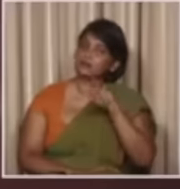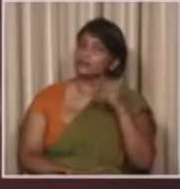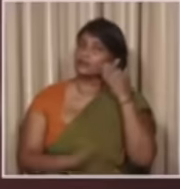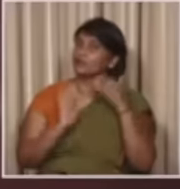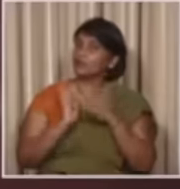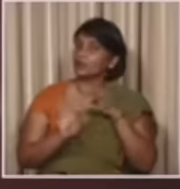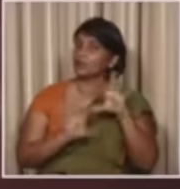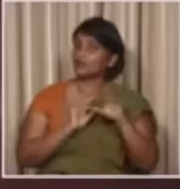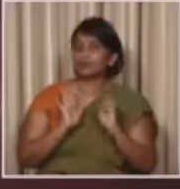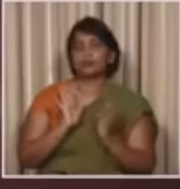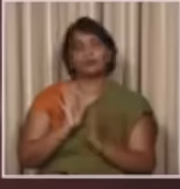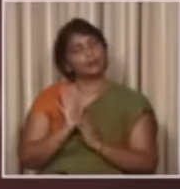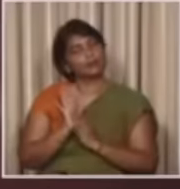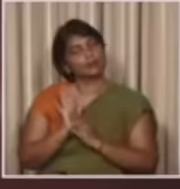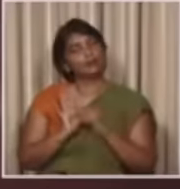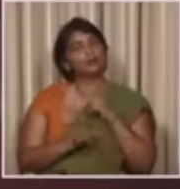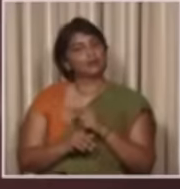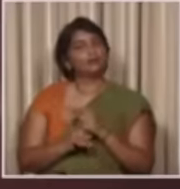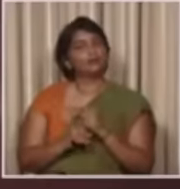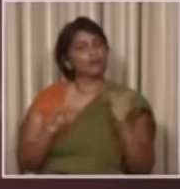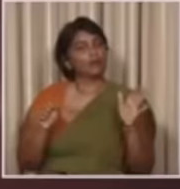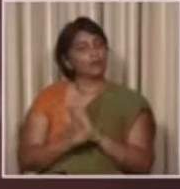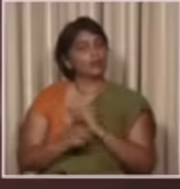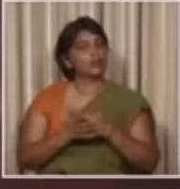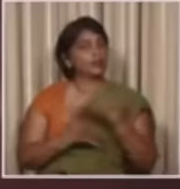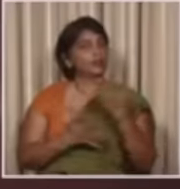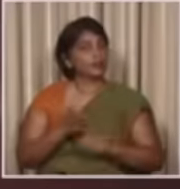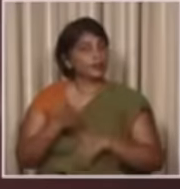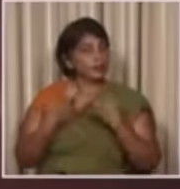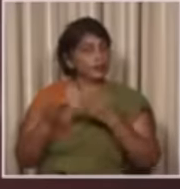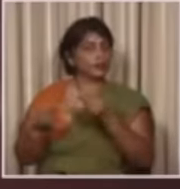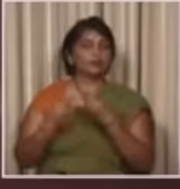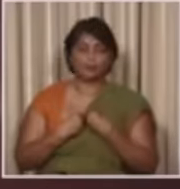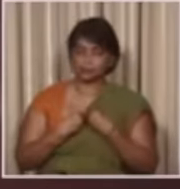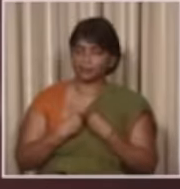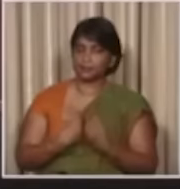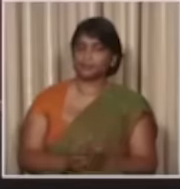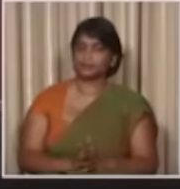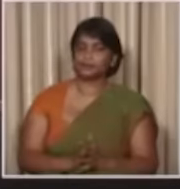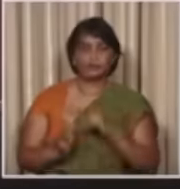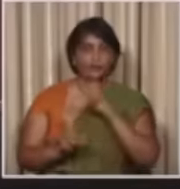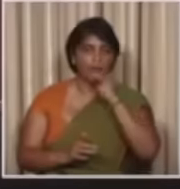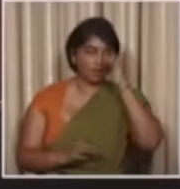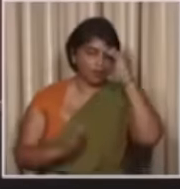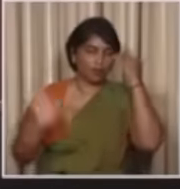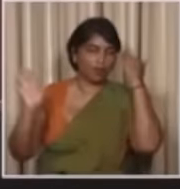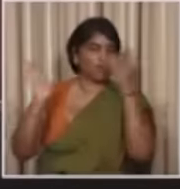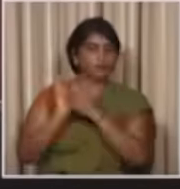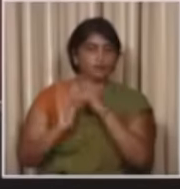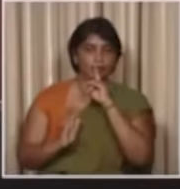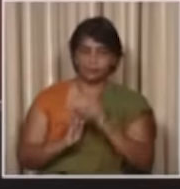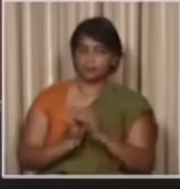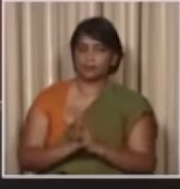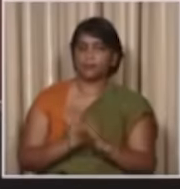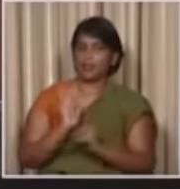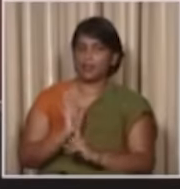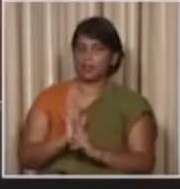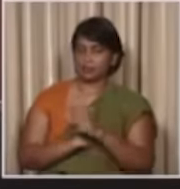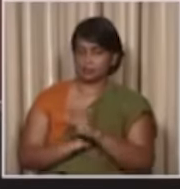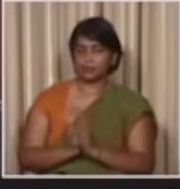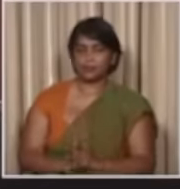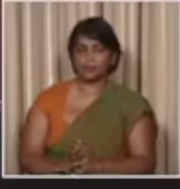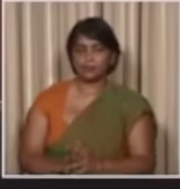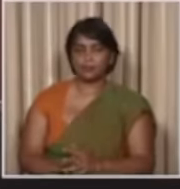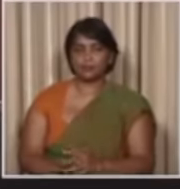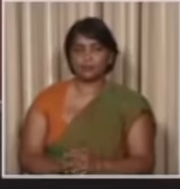සම්බන්ධයෙන් සිලෙක් කොමිටියක් පත් කළා. මේක සම්බන්ධයෙන් සම්පූර්ණ වාර්තාවක් කළා මට සාධාරණයක් ඉෂ්ට කරගන්න. ගරු කතානායකතුමාගේ අවධානය සඳහා යොමු කරන්න. ඔව් කිරියල මැතිතුමා. තුමා